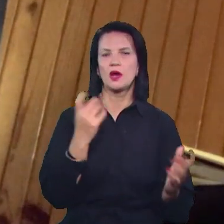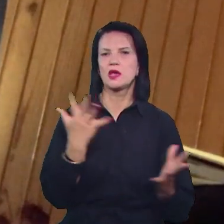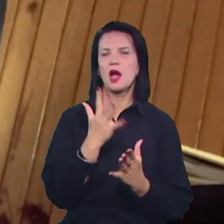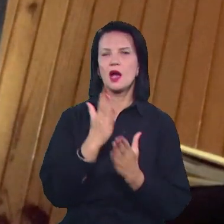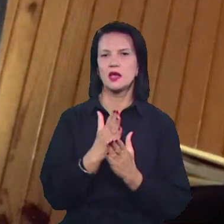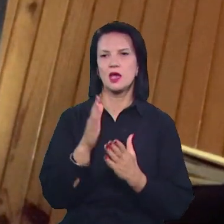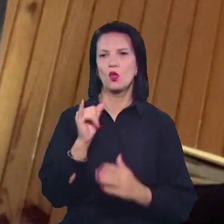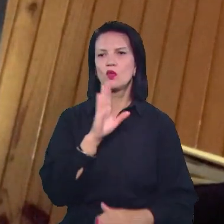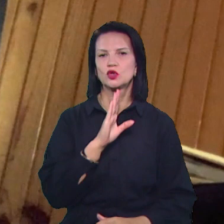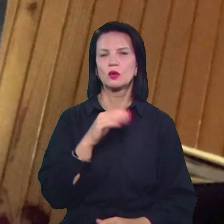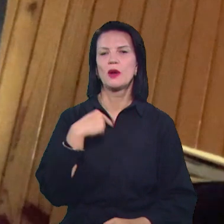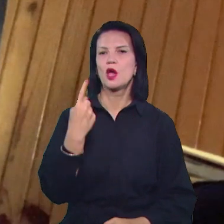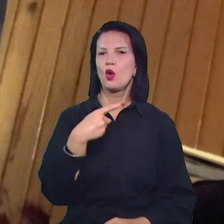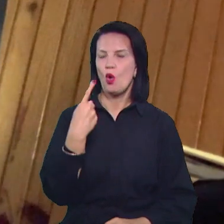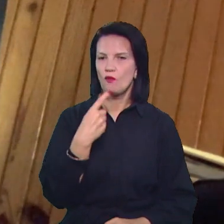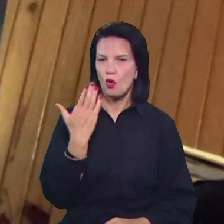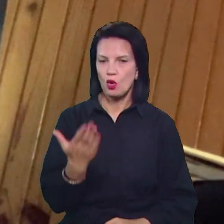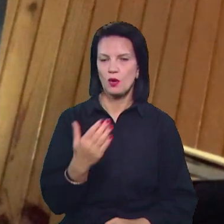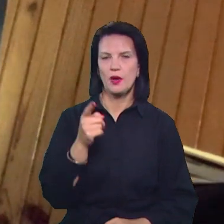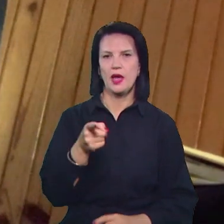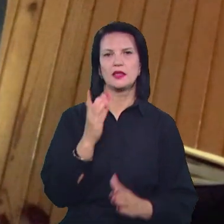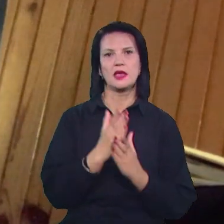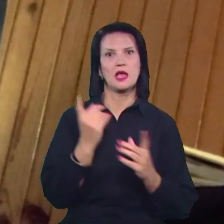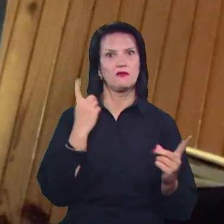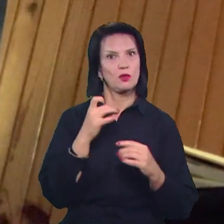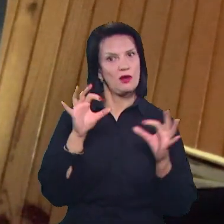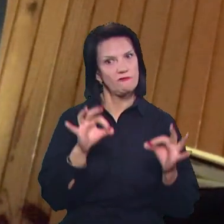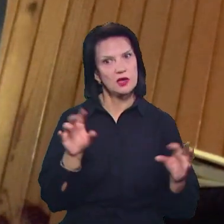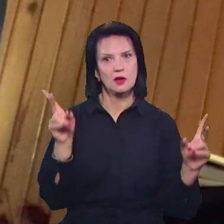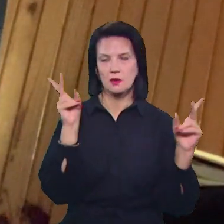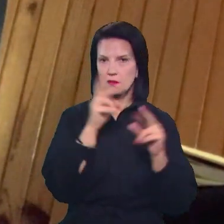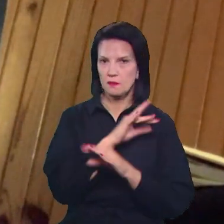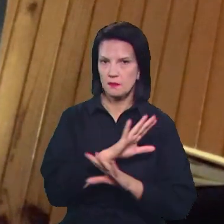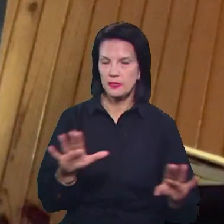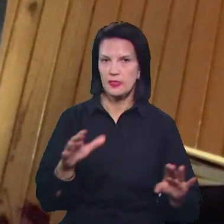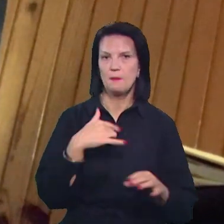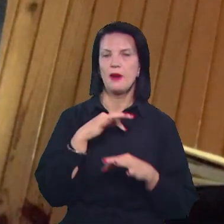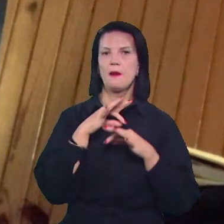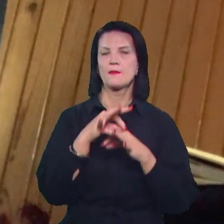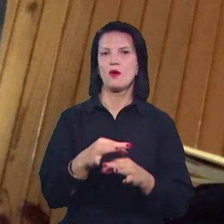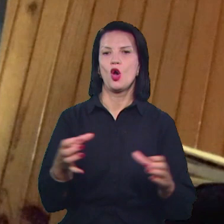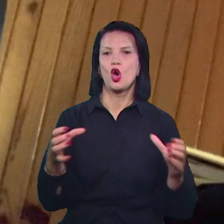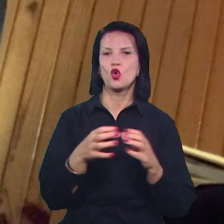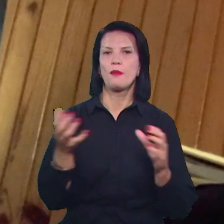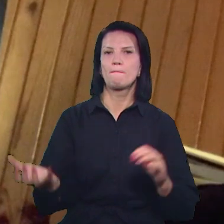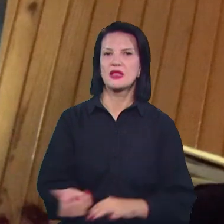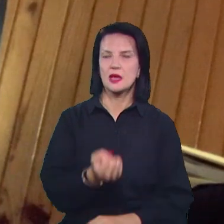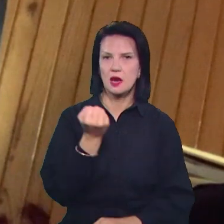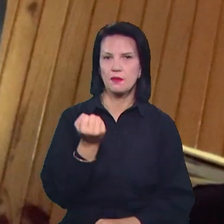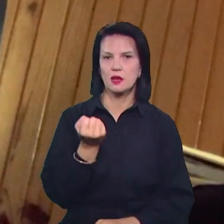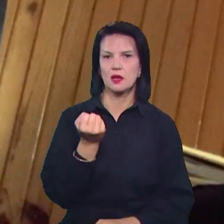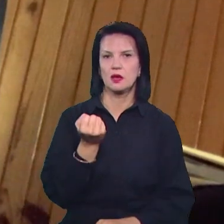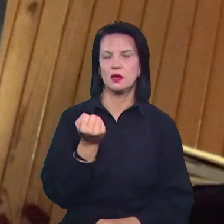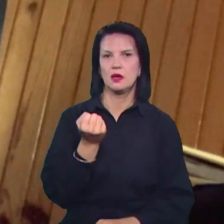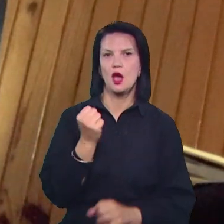жінок, ми про неї говоримо, чи то є інформація вірна. Ми проводимо групи підтримки. Ми